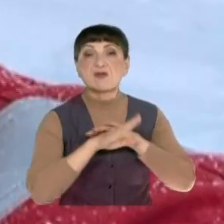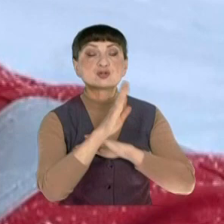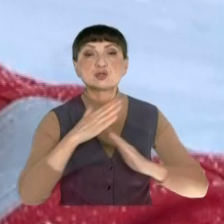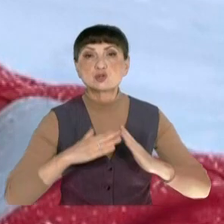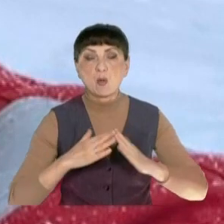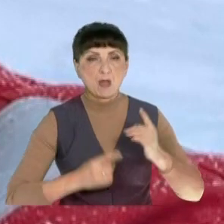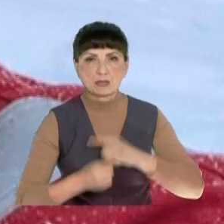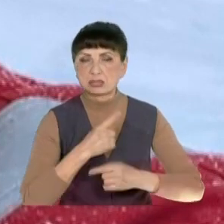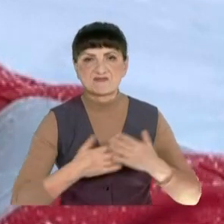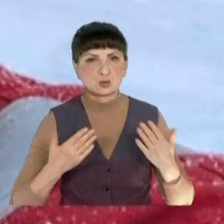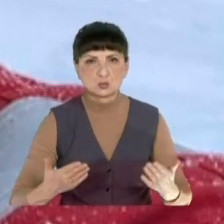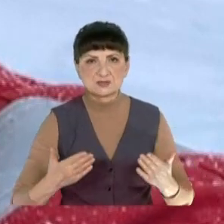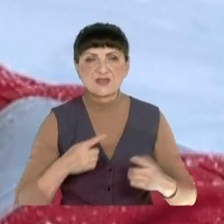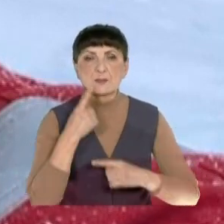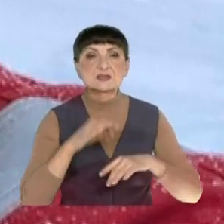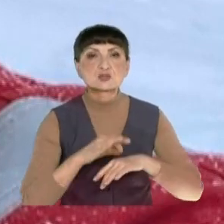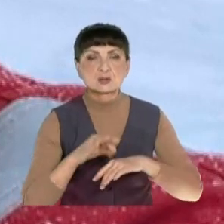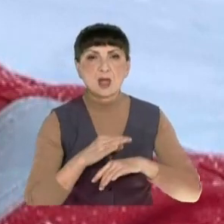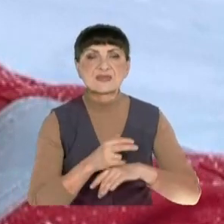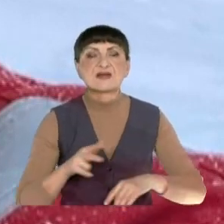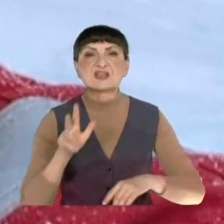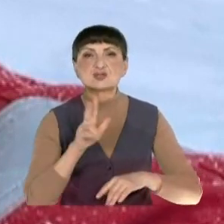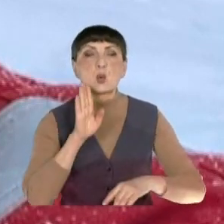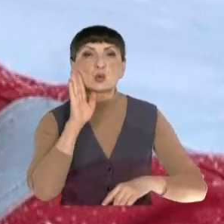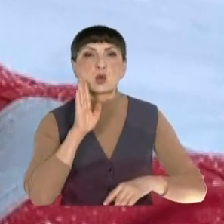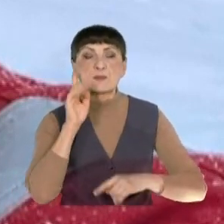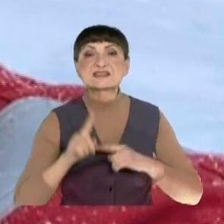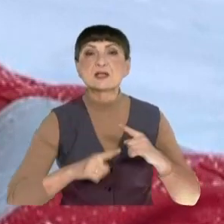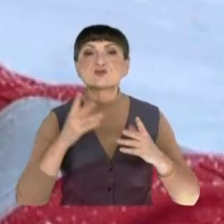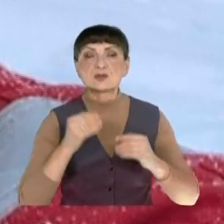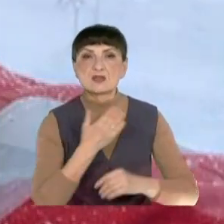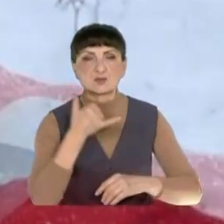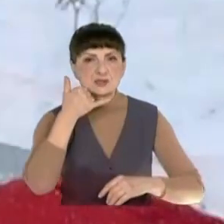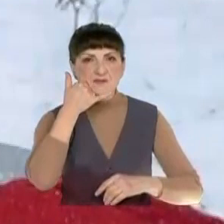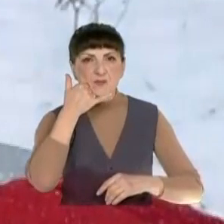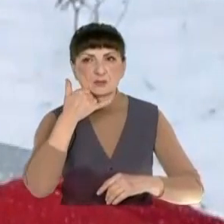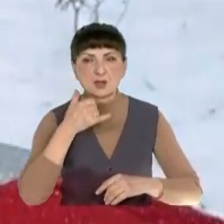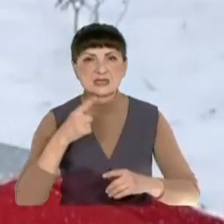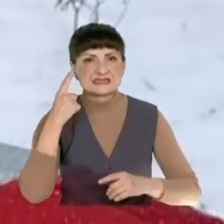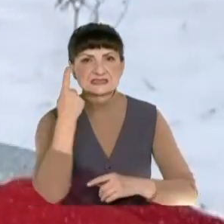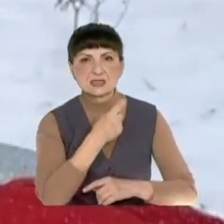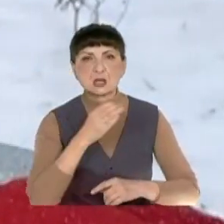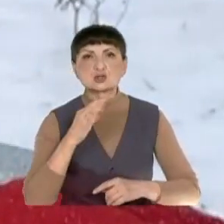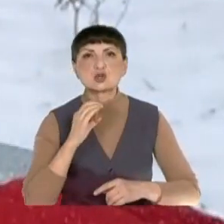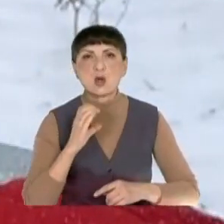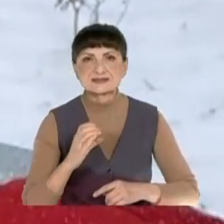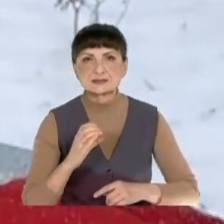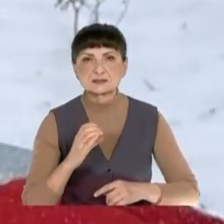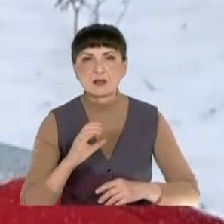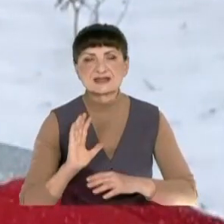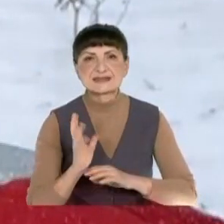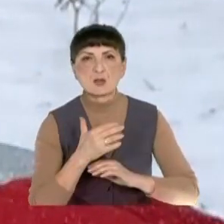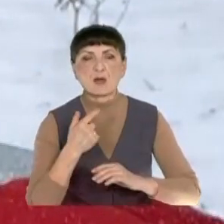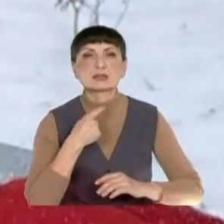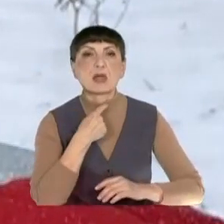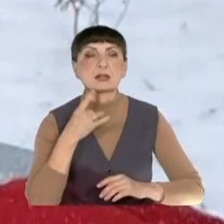и не вернулся. По словам супруги, в 3 часа утра следующего дня на ее телефон пришел сигнал СОС с геолокации